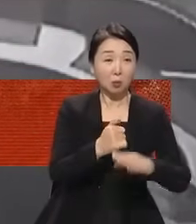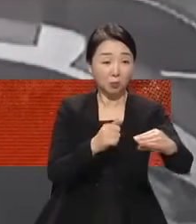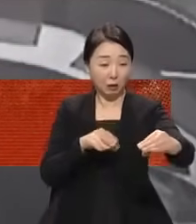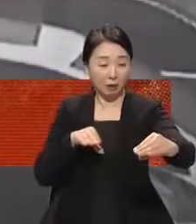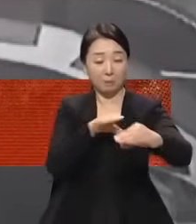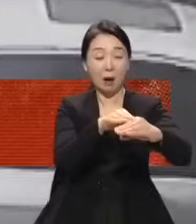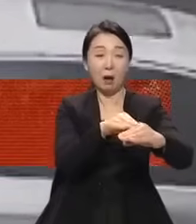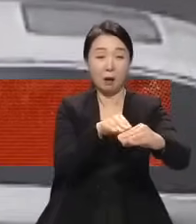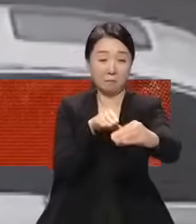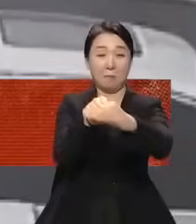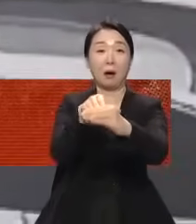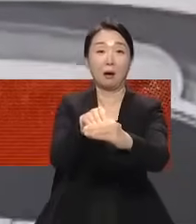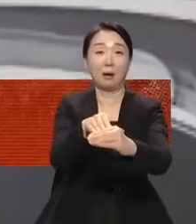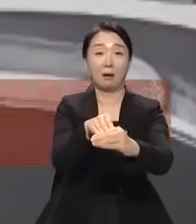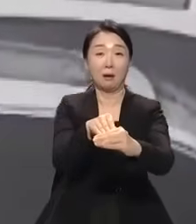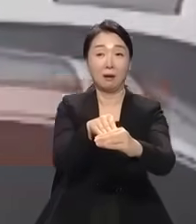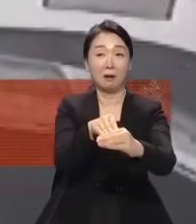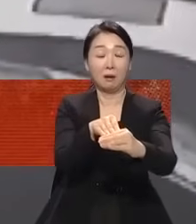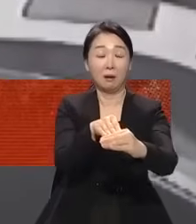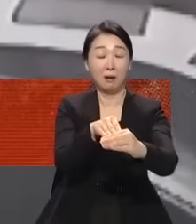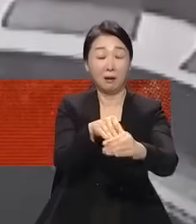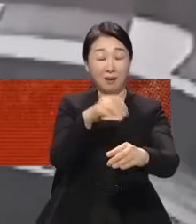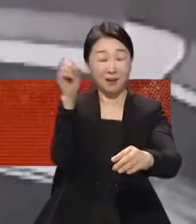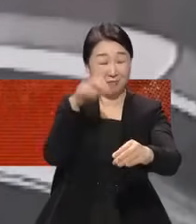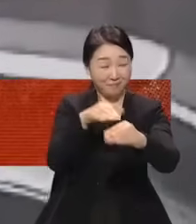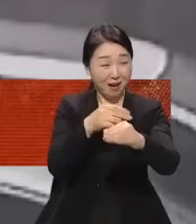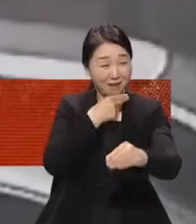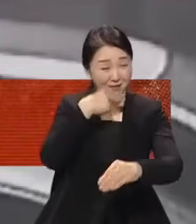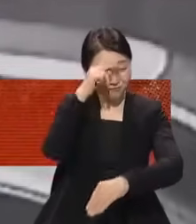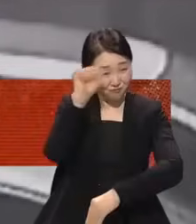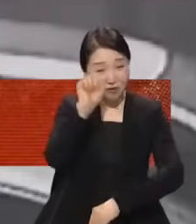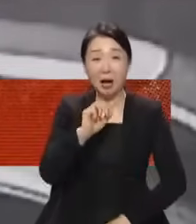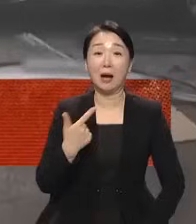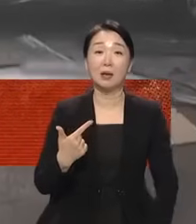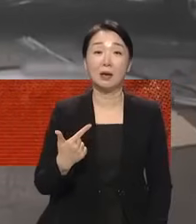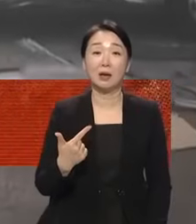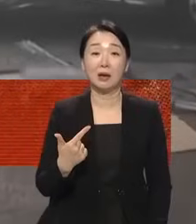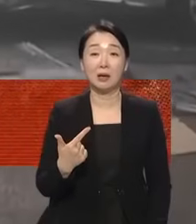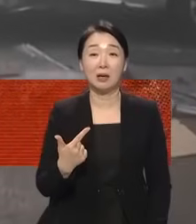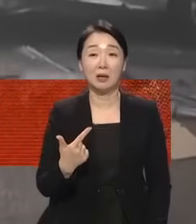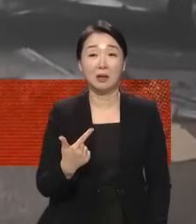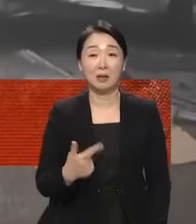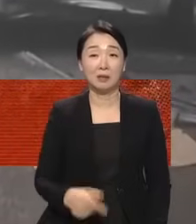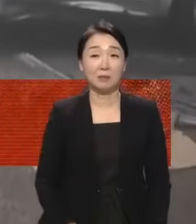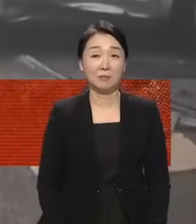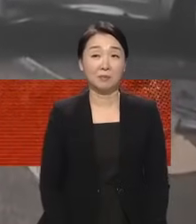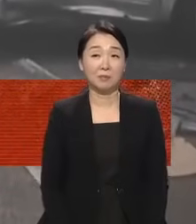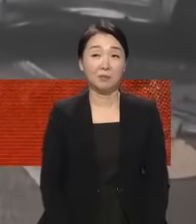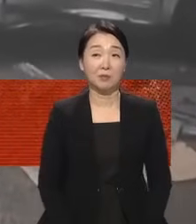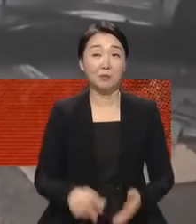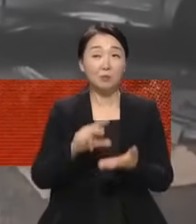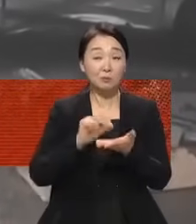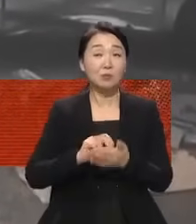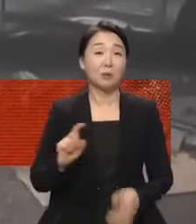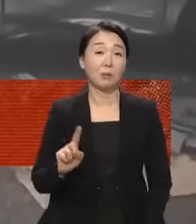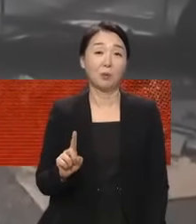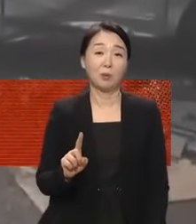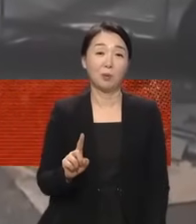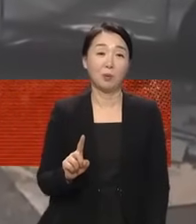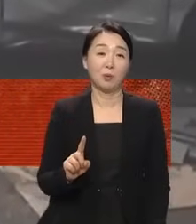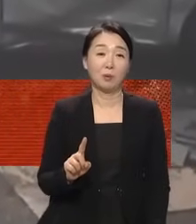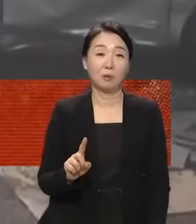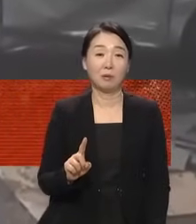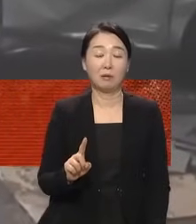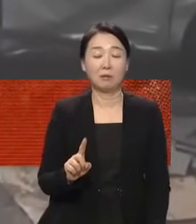박는 모습입니다데 급발진 아니고 음준 자도 아니다라고 얘기하긴 하는데이 문제는 고의